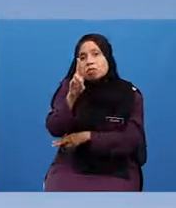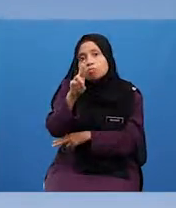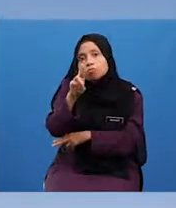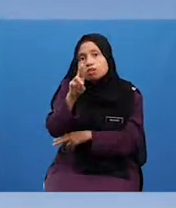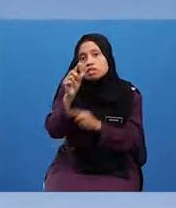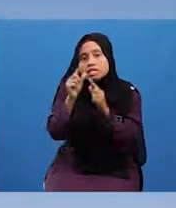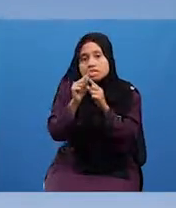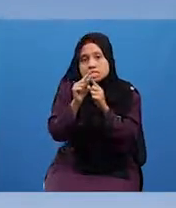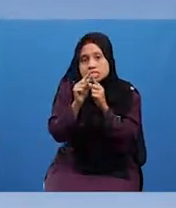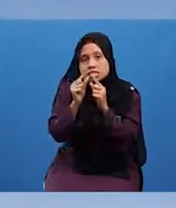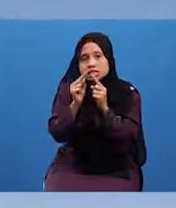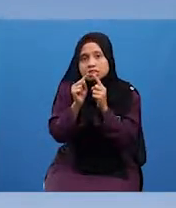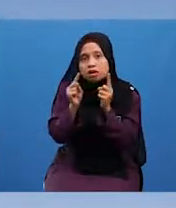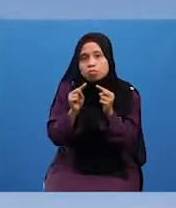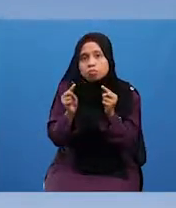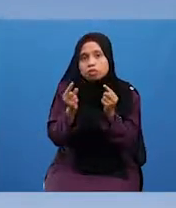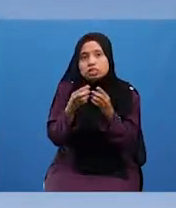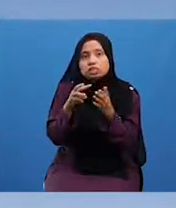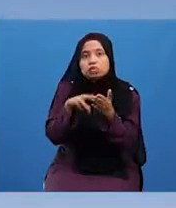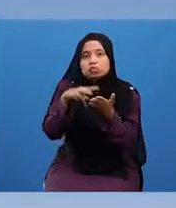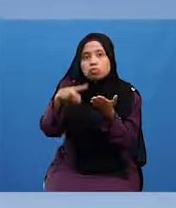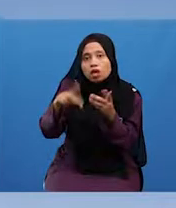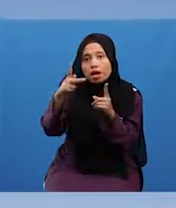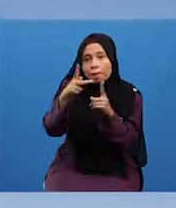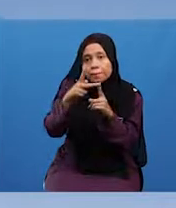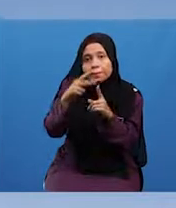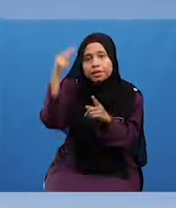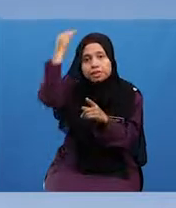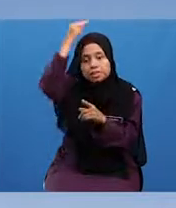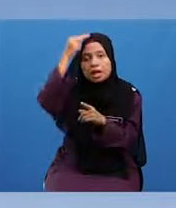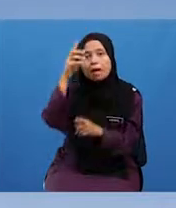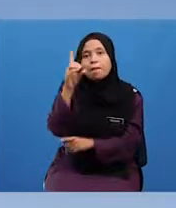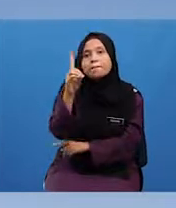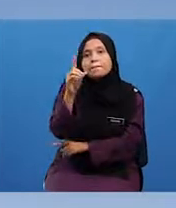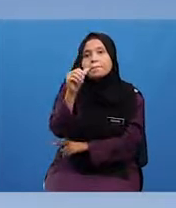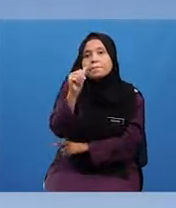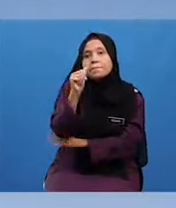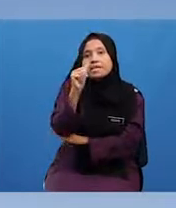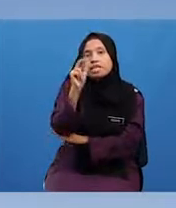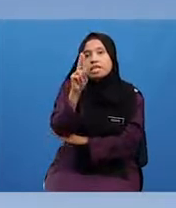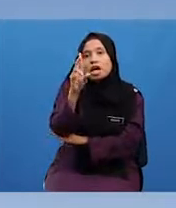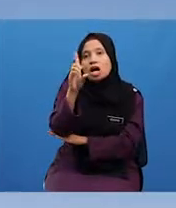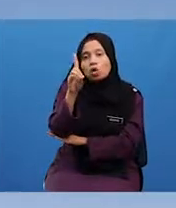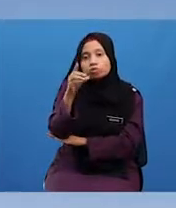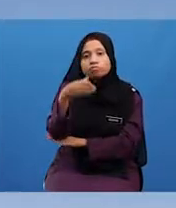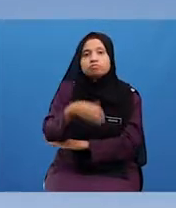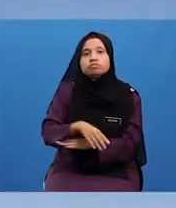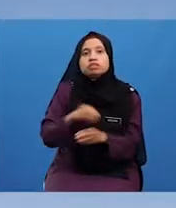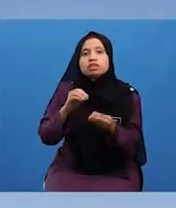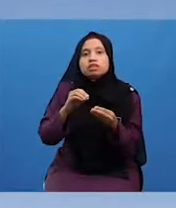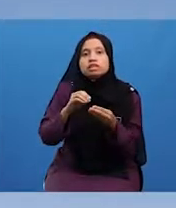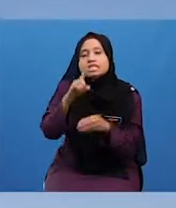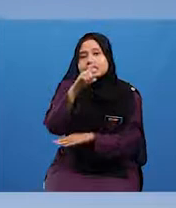Diwahyukan, iaitu diturunkan kepada Nabi Daud alaihi salam.